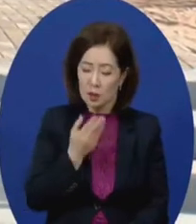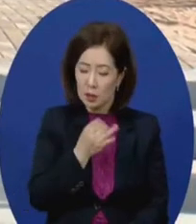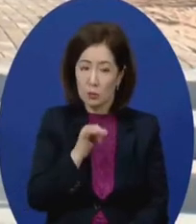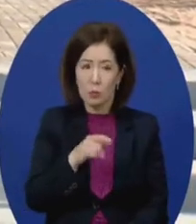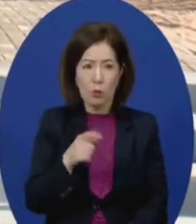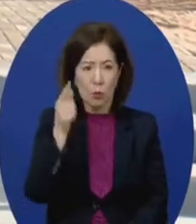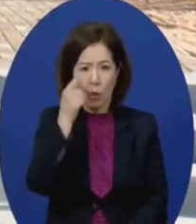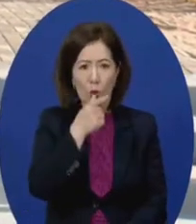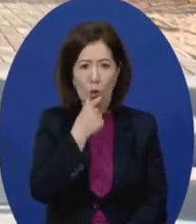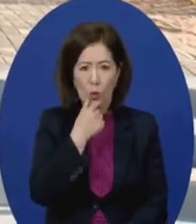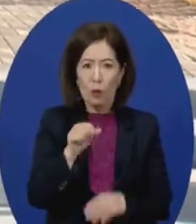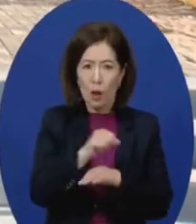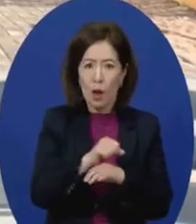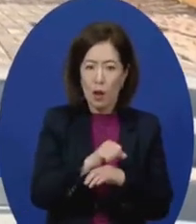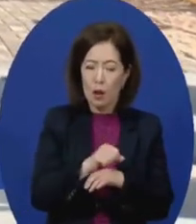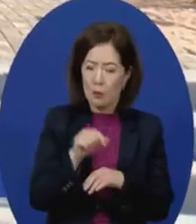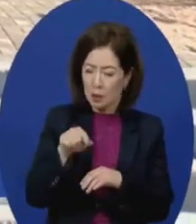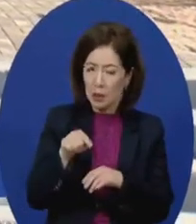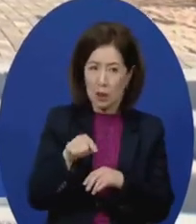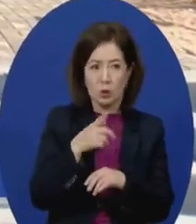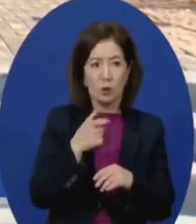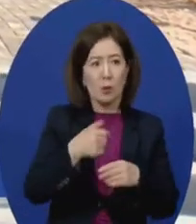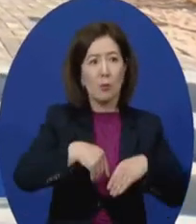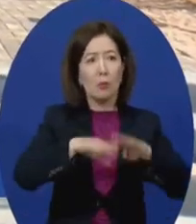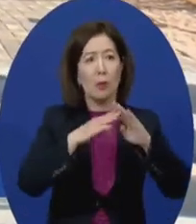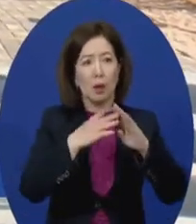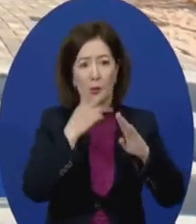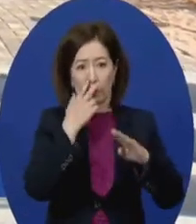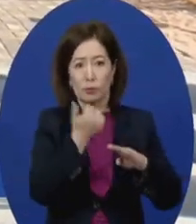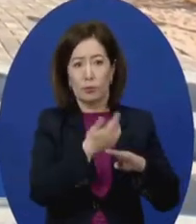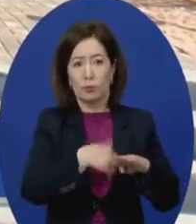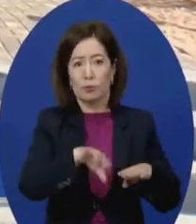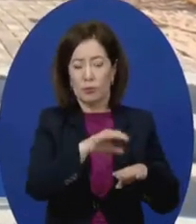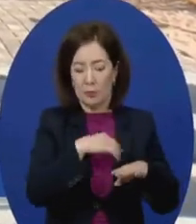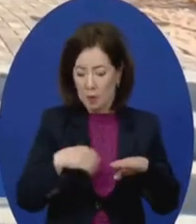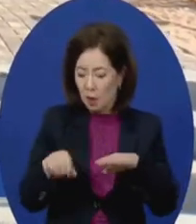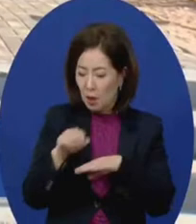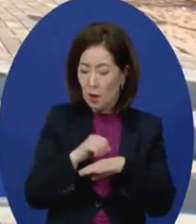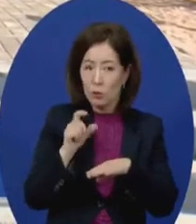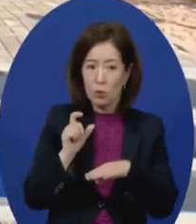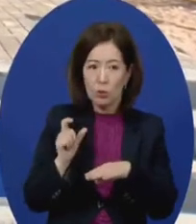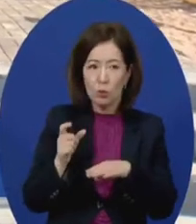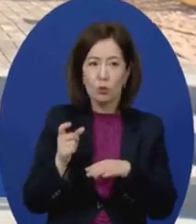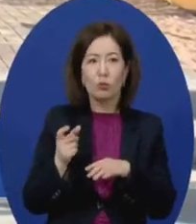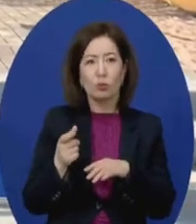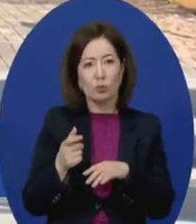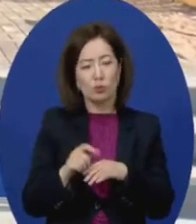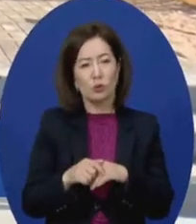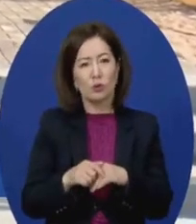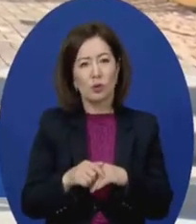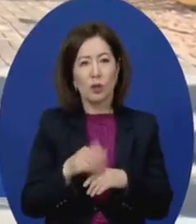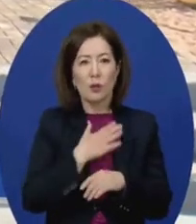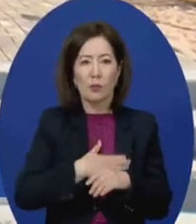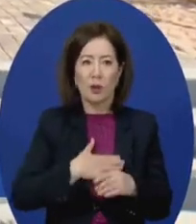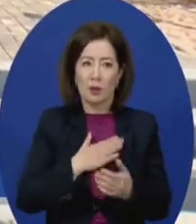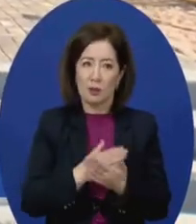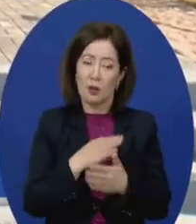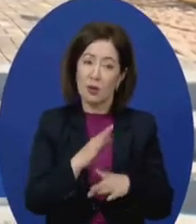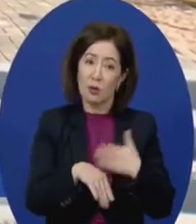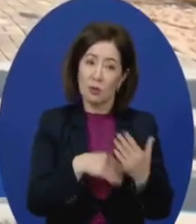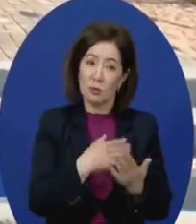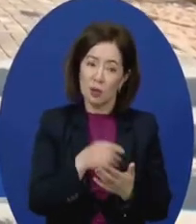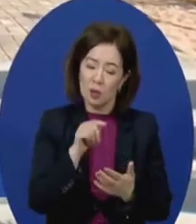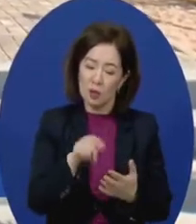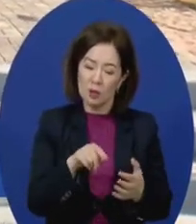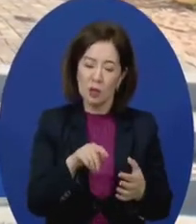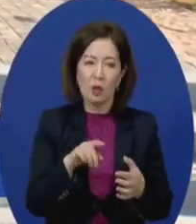ховор аймаг байгаа шүү дээ. Ерөөсөө нэг энэ хэр нэг юм байгуулагдаж манай энэ аймгийнхан чинь мөрөнчүүлчих баяртай байгаа юм.